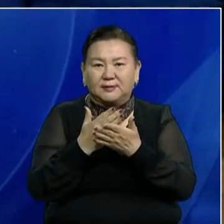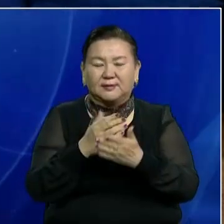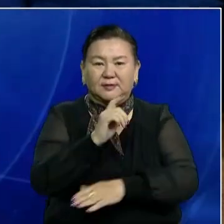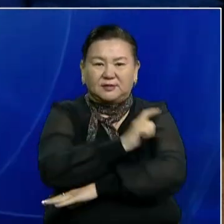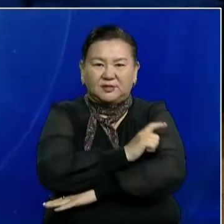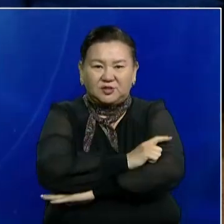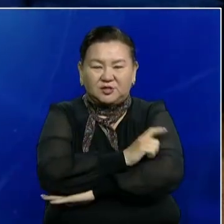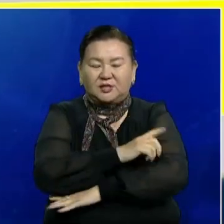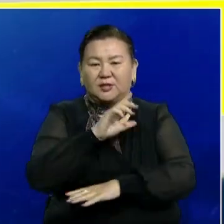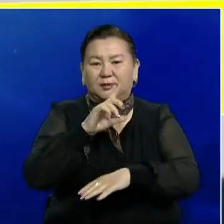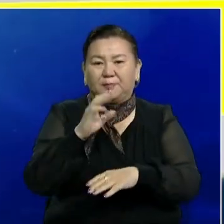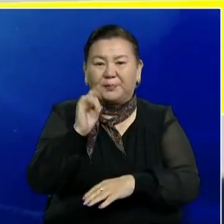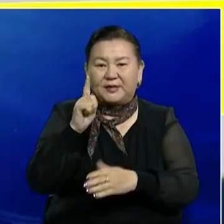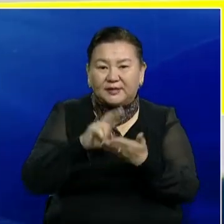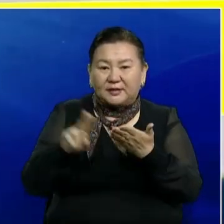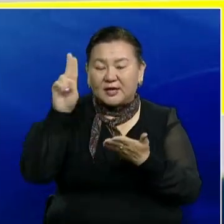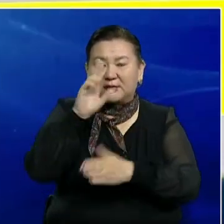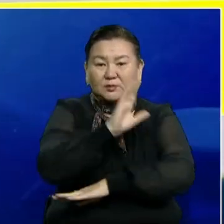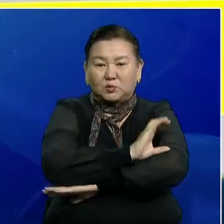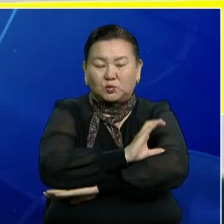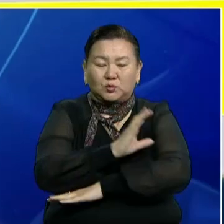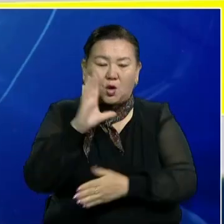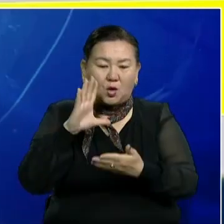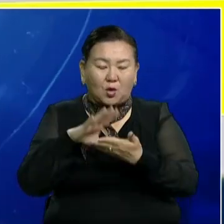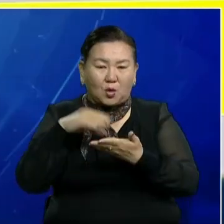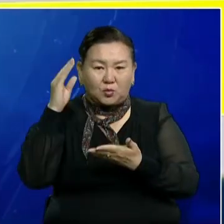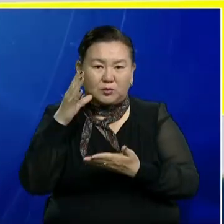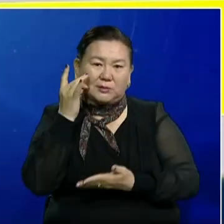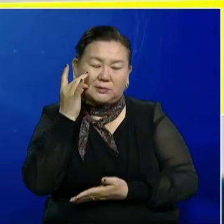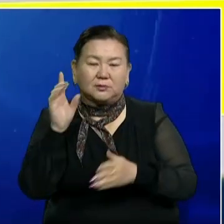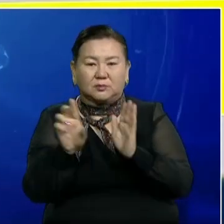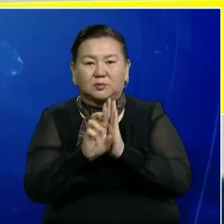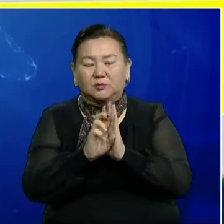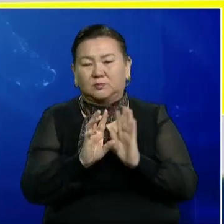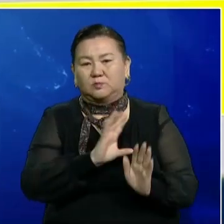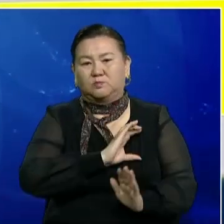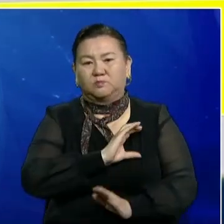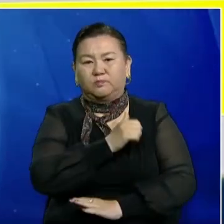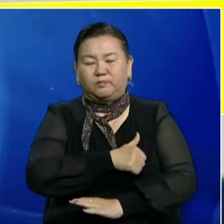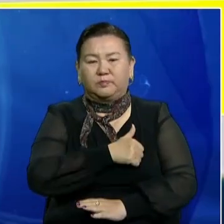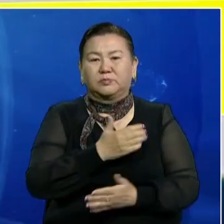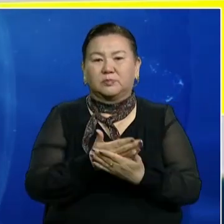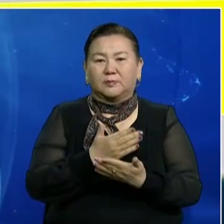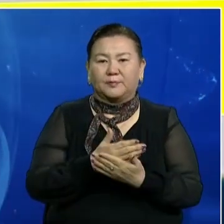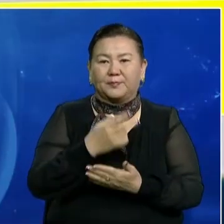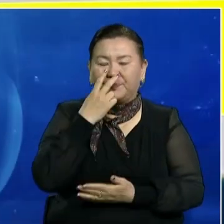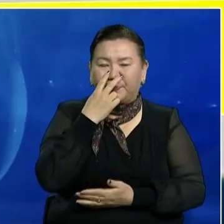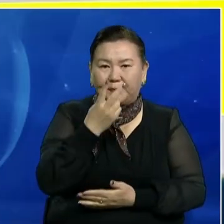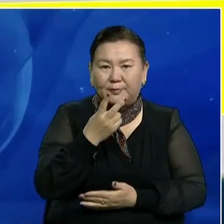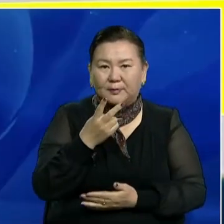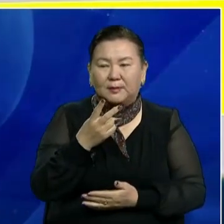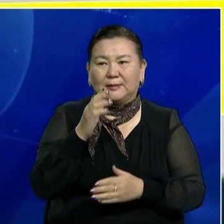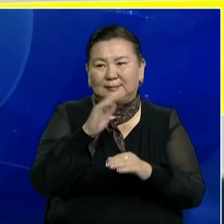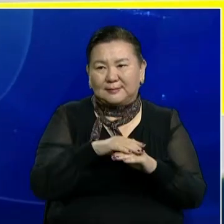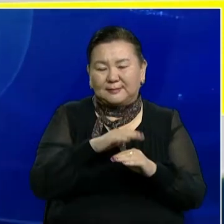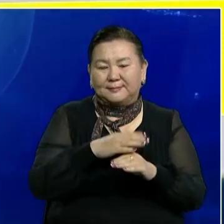хичээлээ суртал хийгээд ихтэй сургуульд бол нэг бол зүгээр шууд мал дээр гар. Ийм боломжлол сэтгэлгээтэй болсон. Тэгэхээр үүнийг цас залруулахын